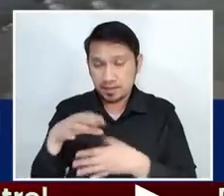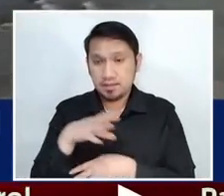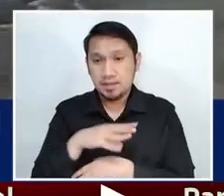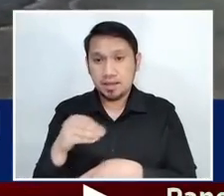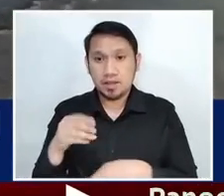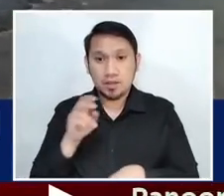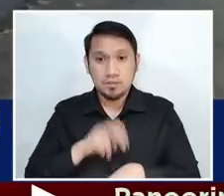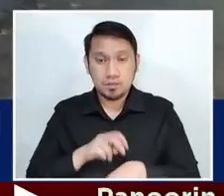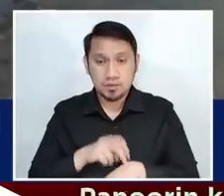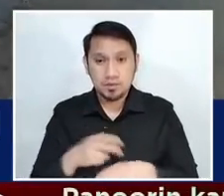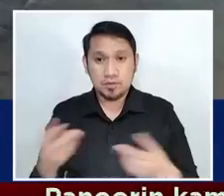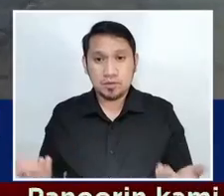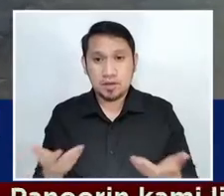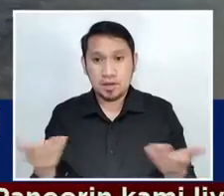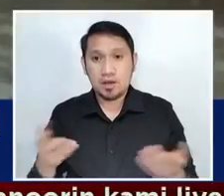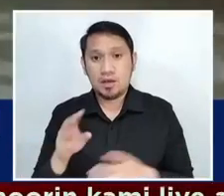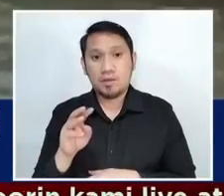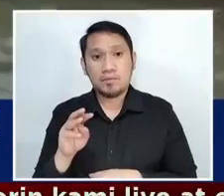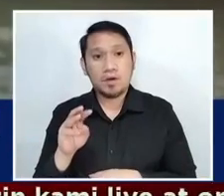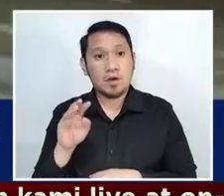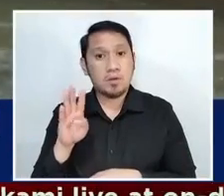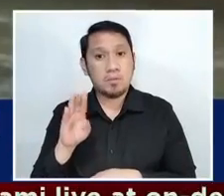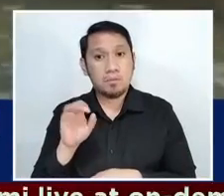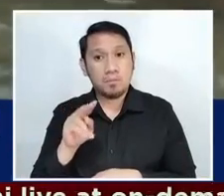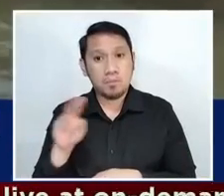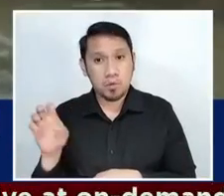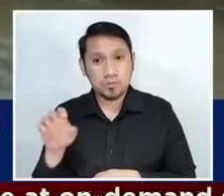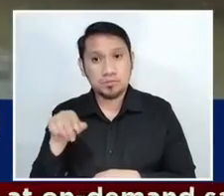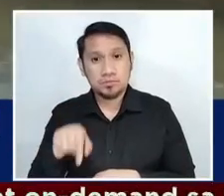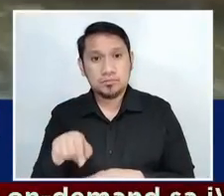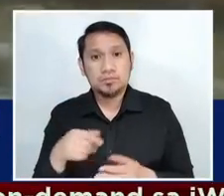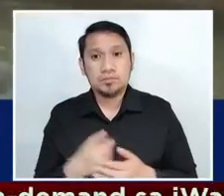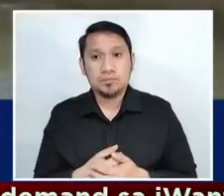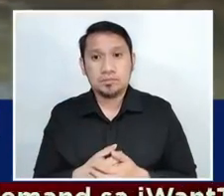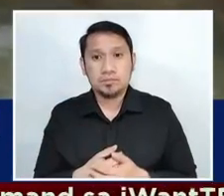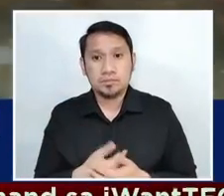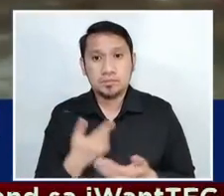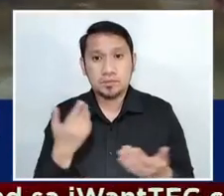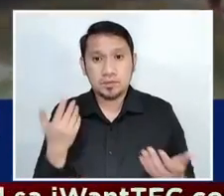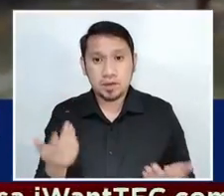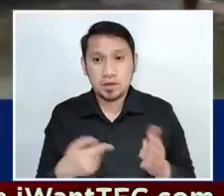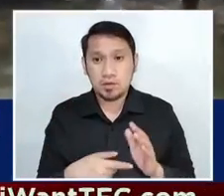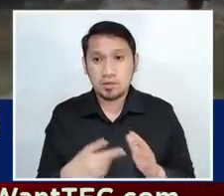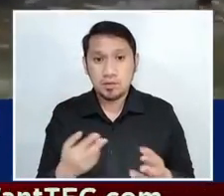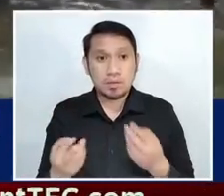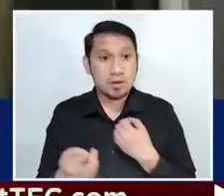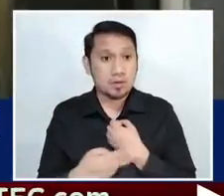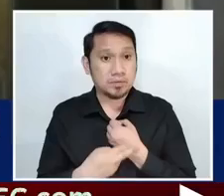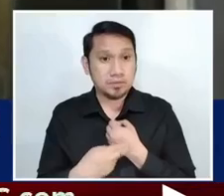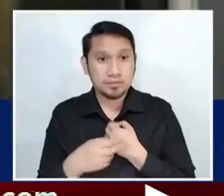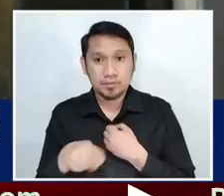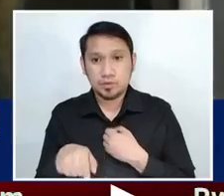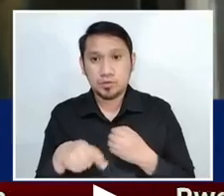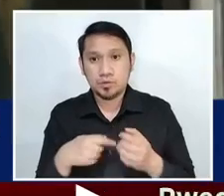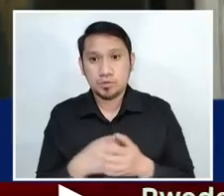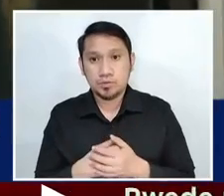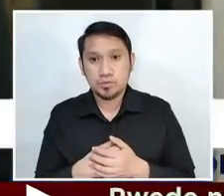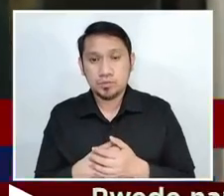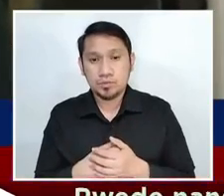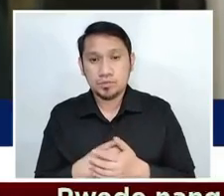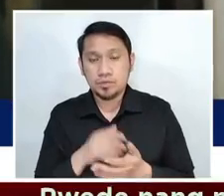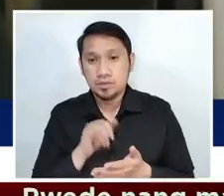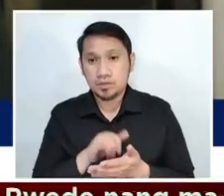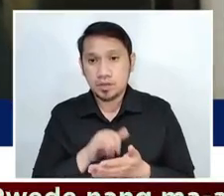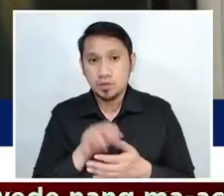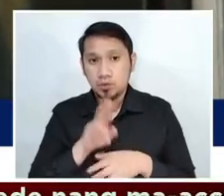sa The Bone Collector Museum sa Davao City na pagmamay-ari ni Blatchley ang pinreserbang buto ng balyena. That whale will be used for